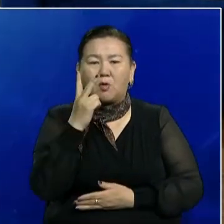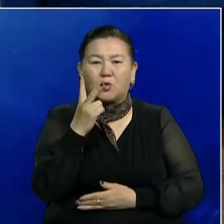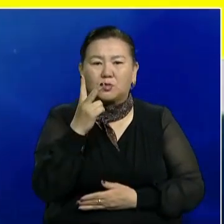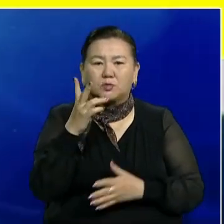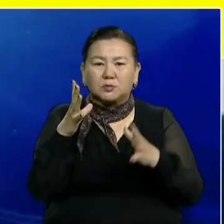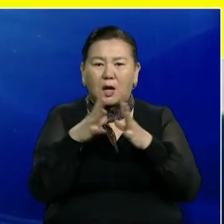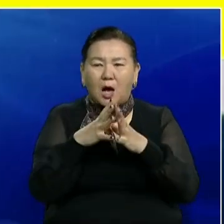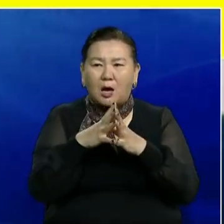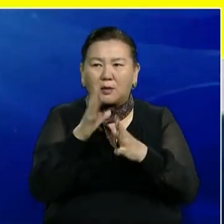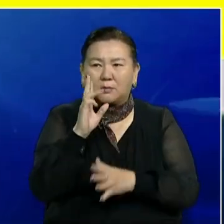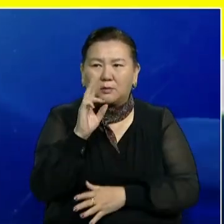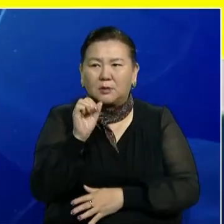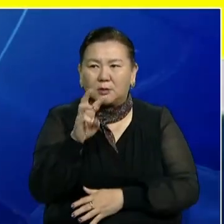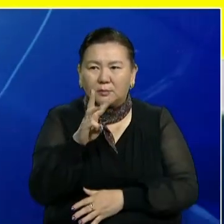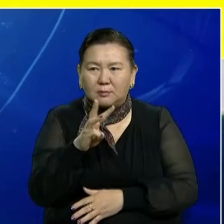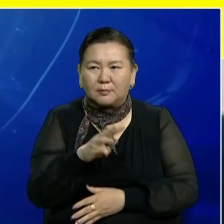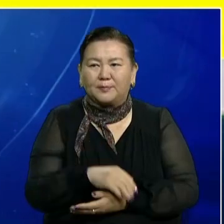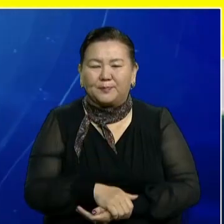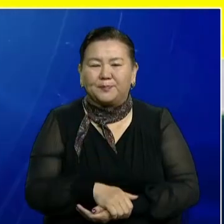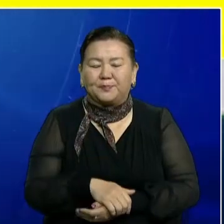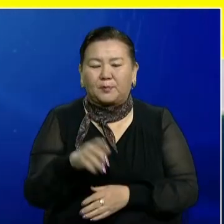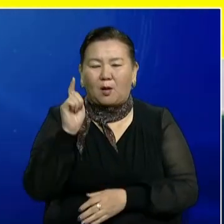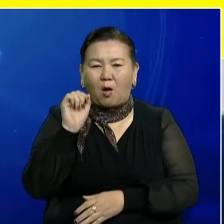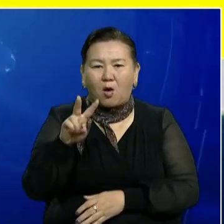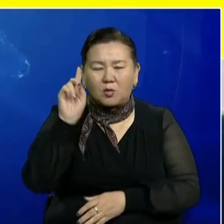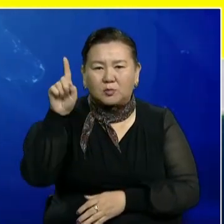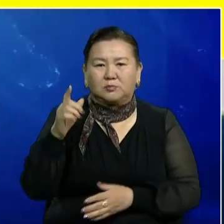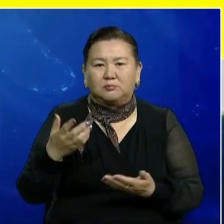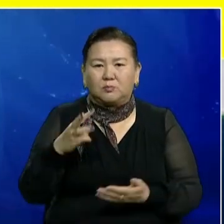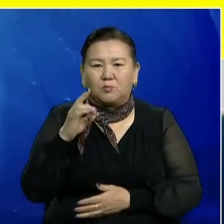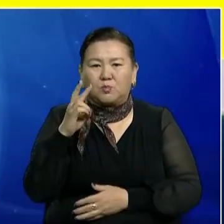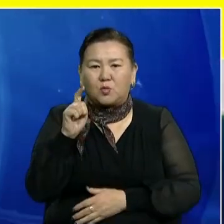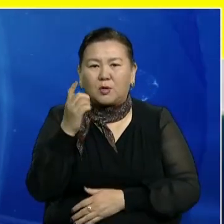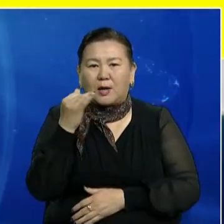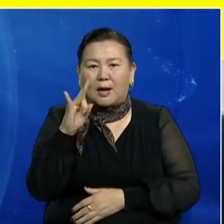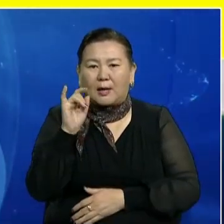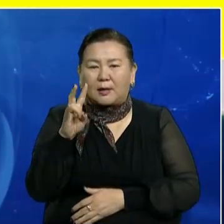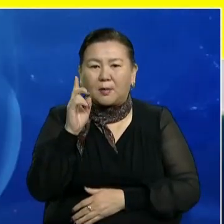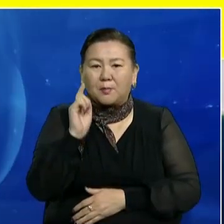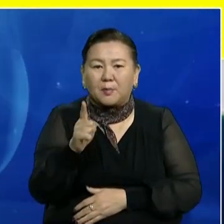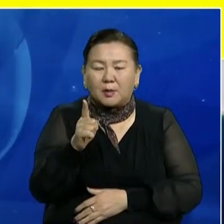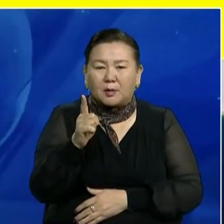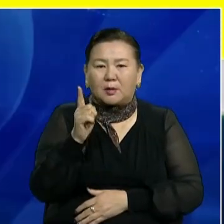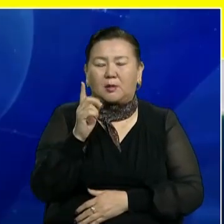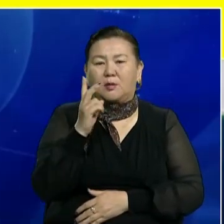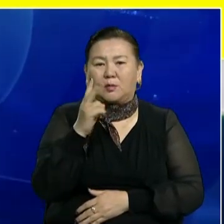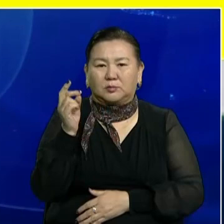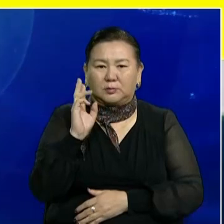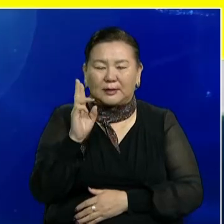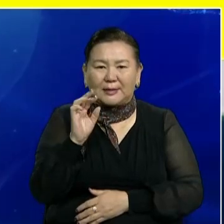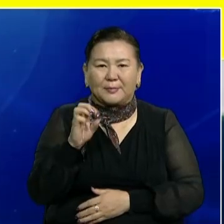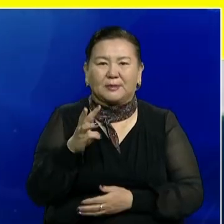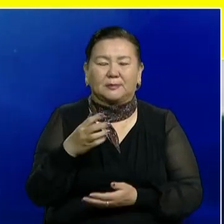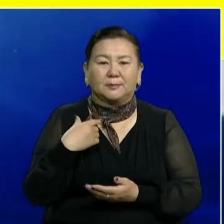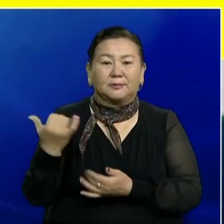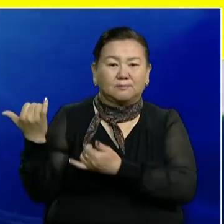гаруй км-ийн зайд. Хөө бүр 1500 сум маань оршдог байгаа. 1500 км-ийн санаас ирж байгаа юм шүү, тийм. За ямарсан бидний